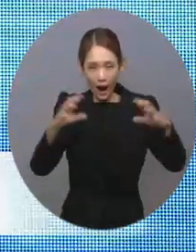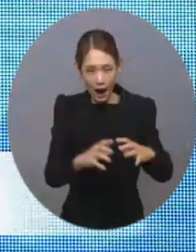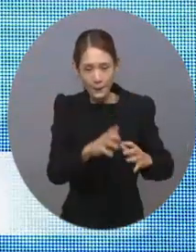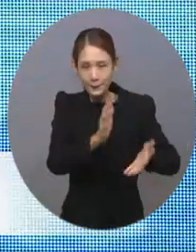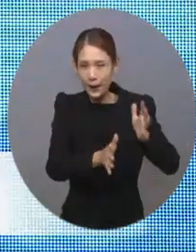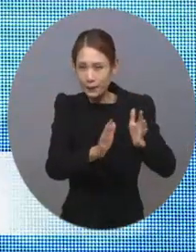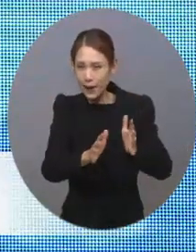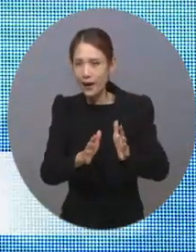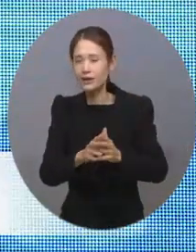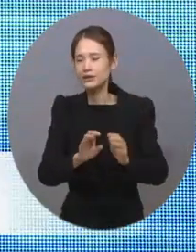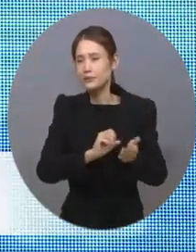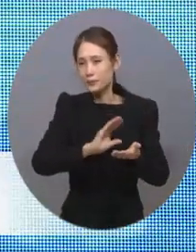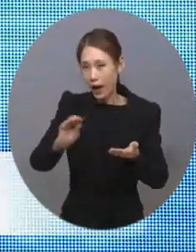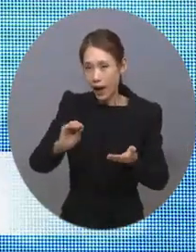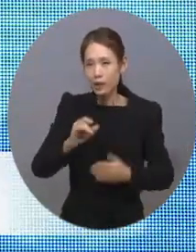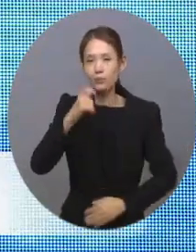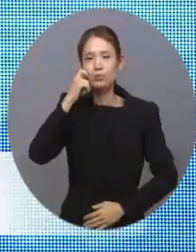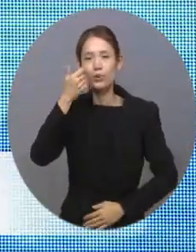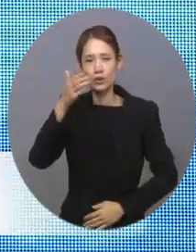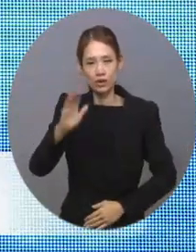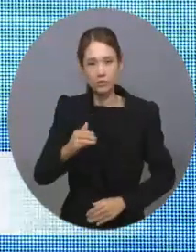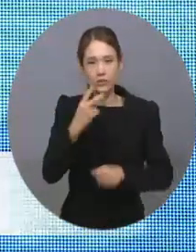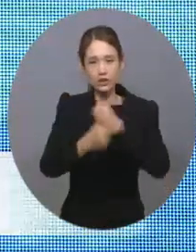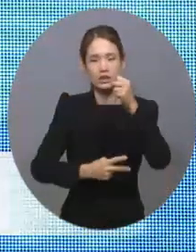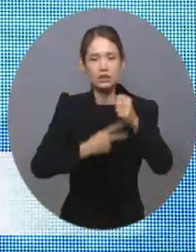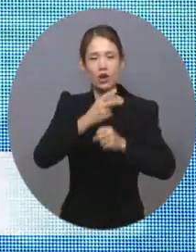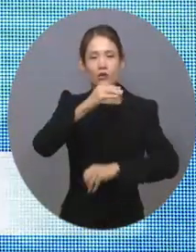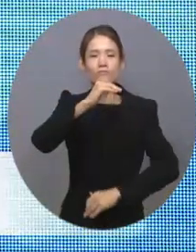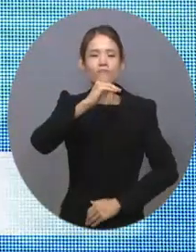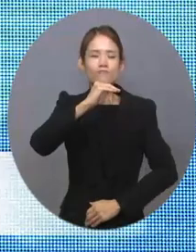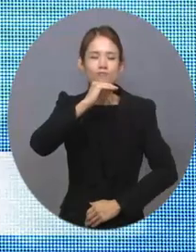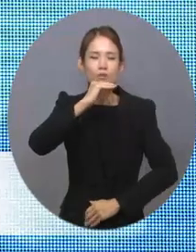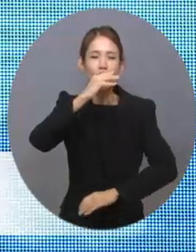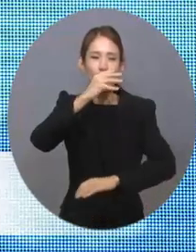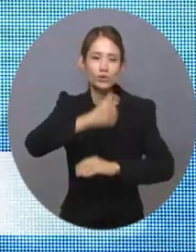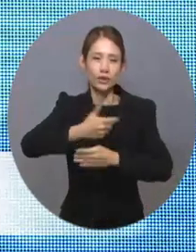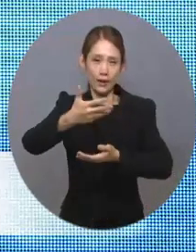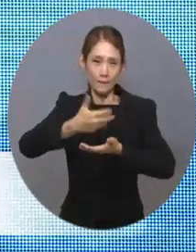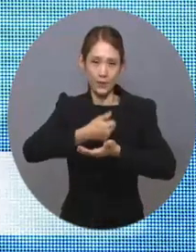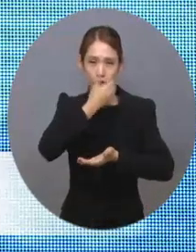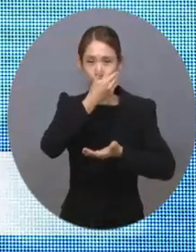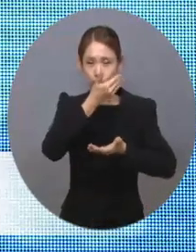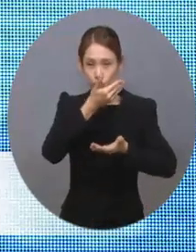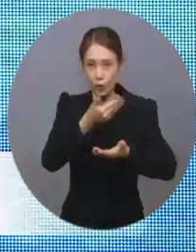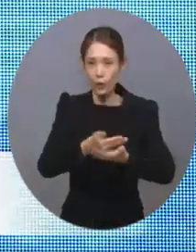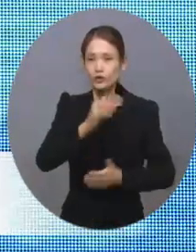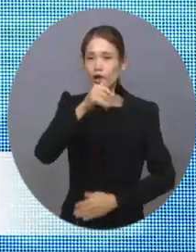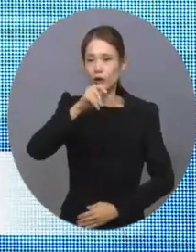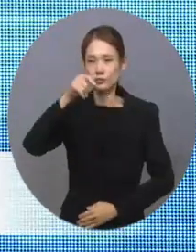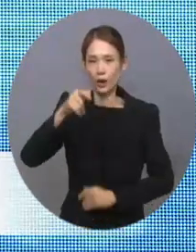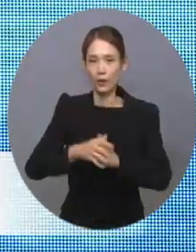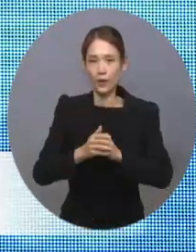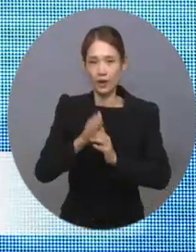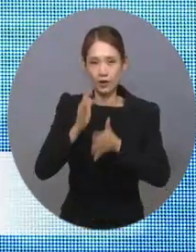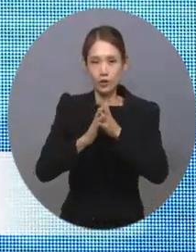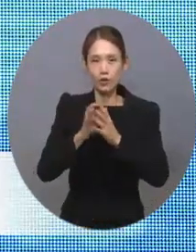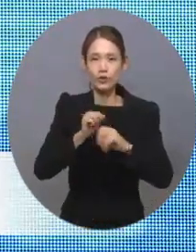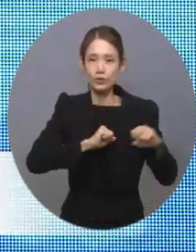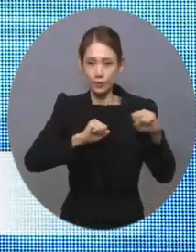수는 없지만 2년을 기다릴 끝에 갖게 된 소중한 슈퍼블루